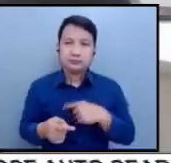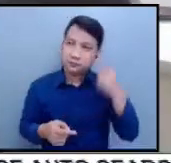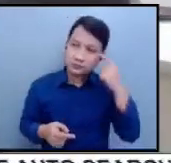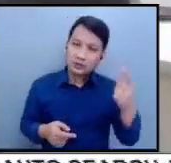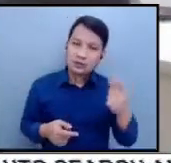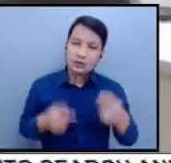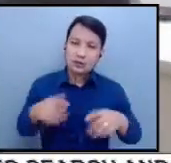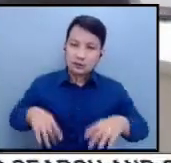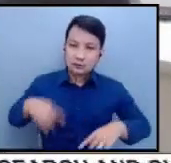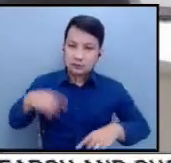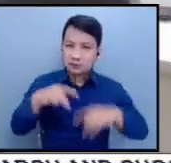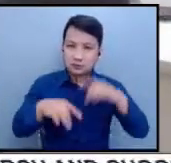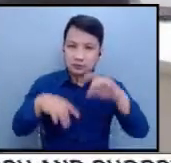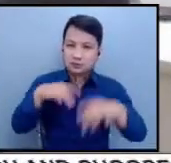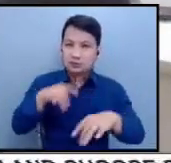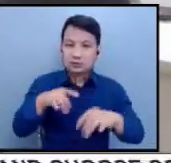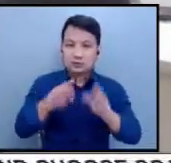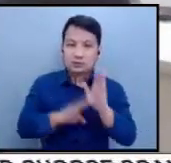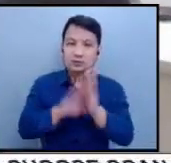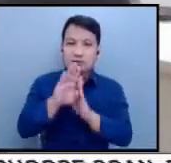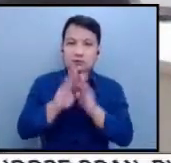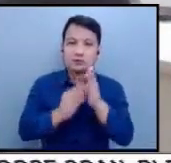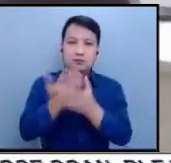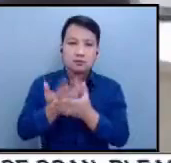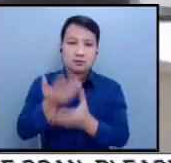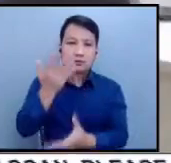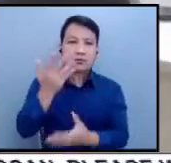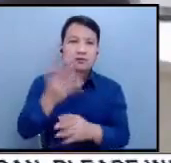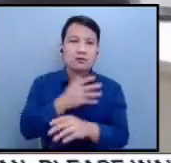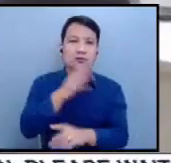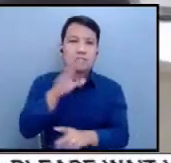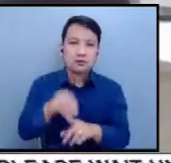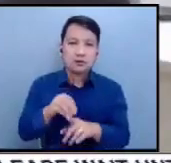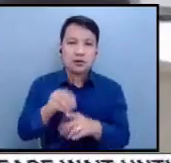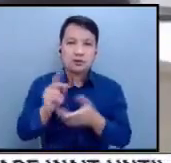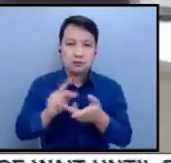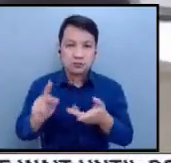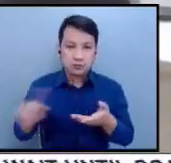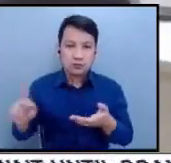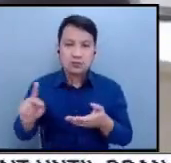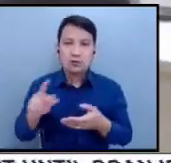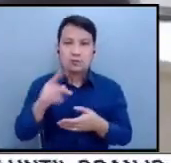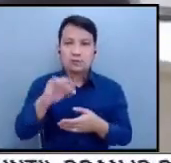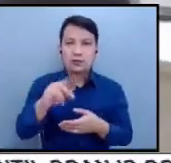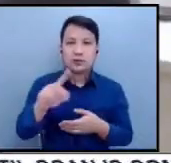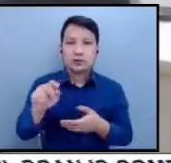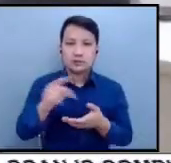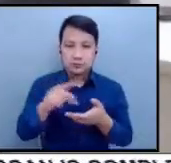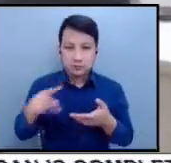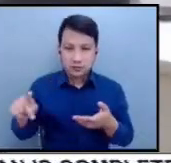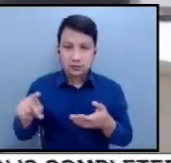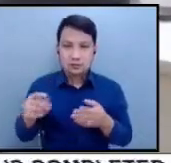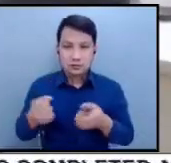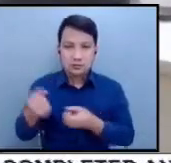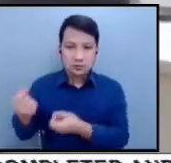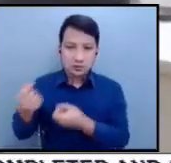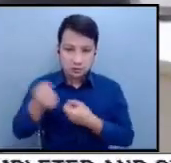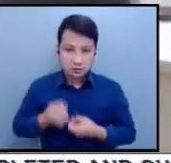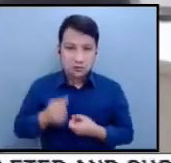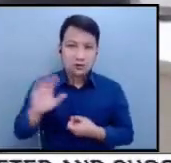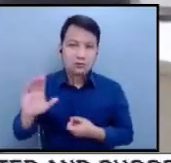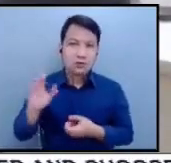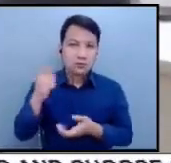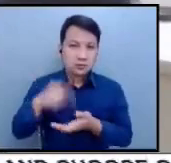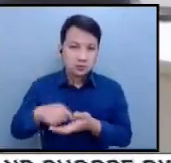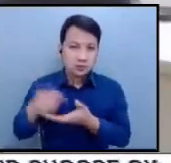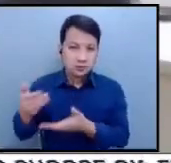sa pagpapunlad, pagpapayaman ng ating panitikan o panitikan ng ating bansa na magsumiti po ng kanilang mga nominasyon